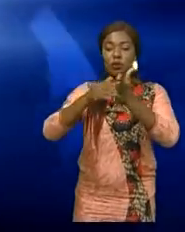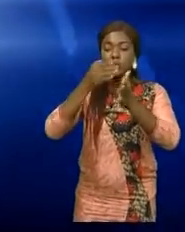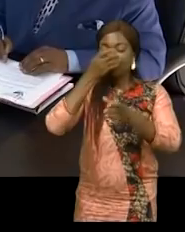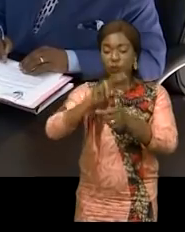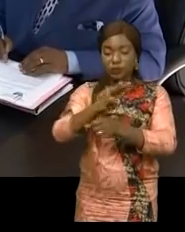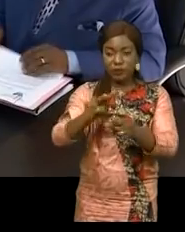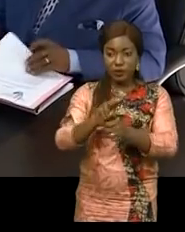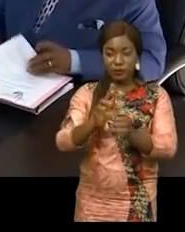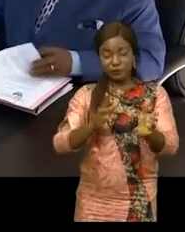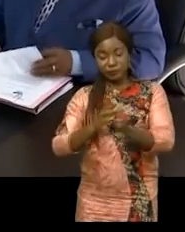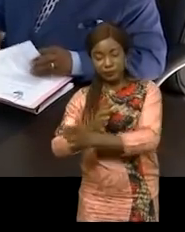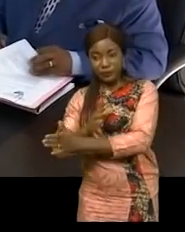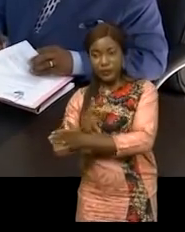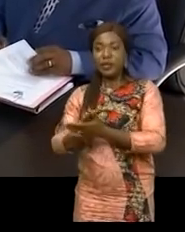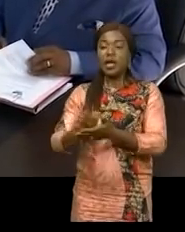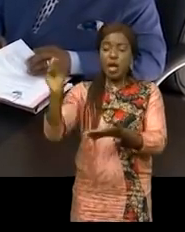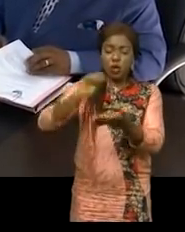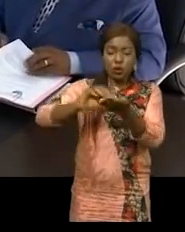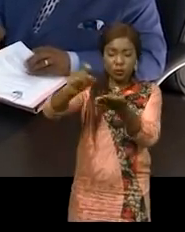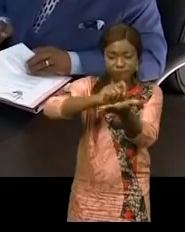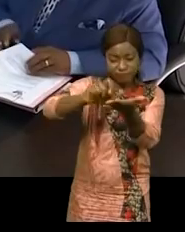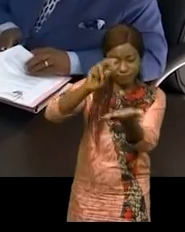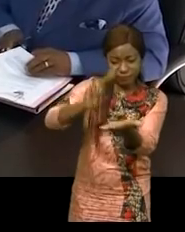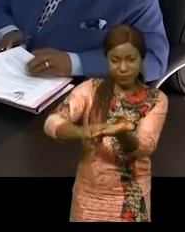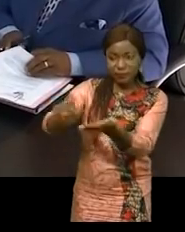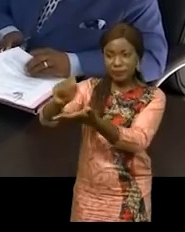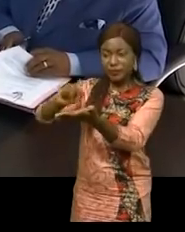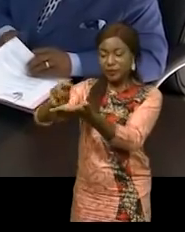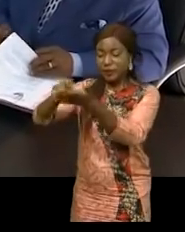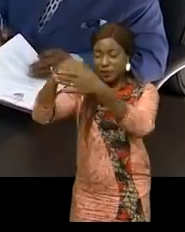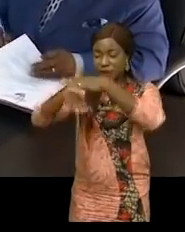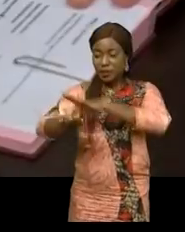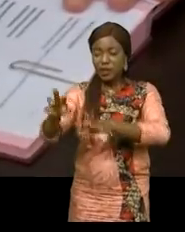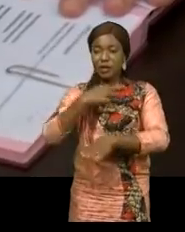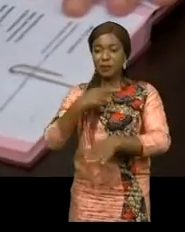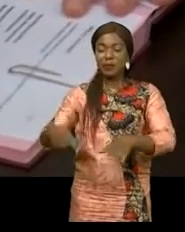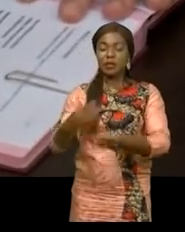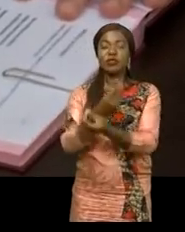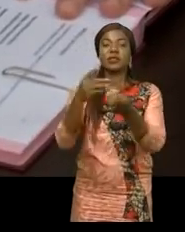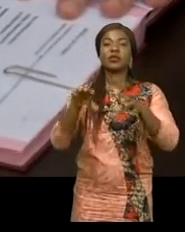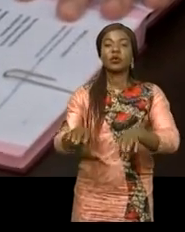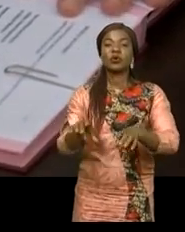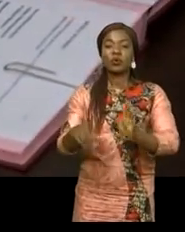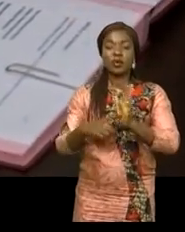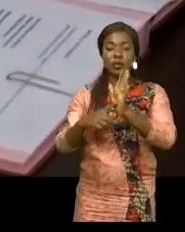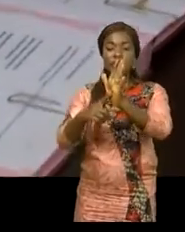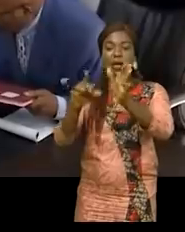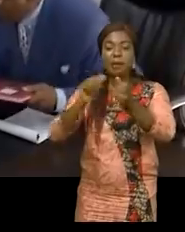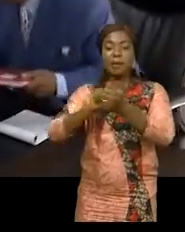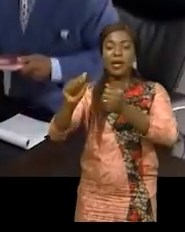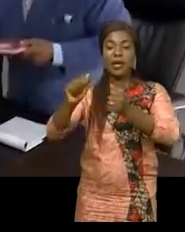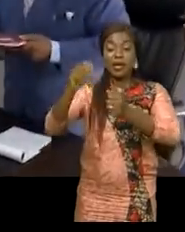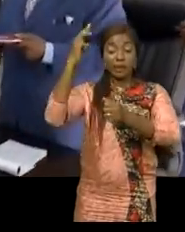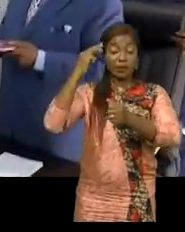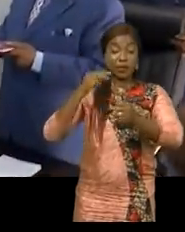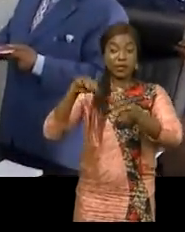la cérémonie marquant la signature de protocole entre la république démocratique du congo représenté par le ministre des affaires sociales action